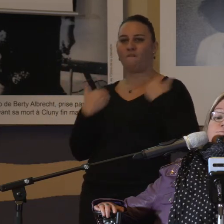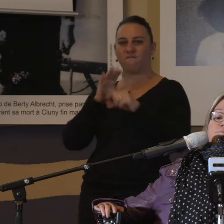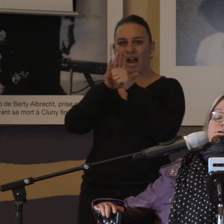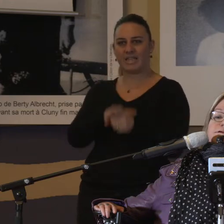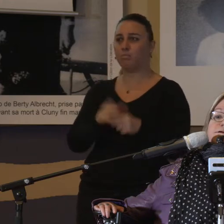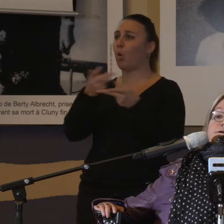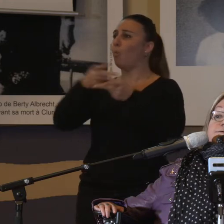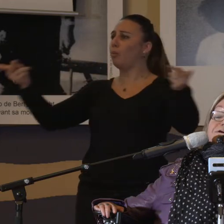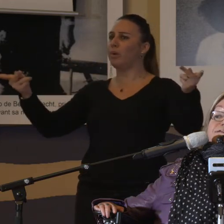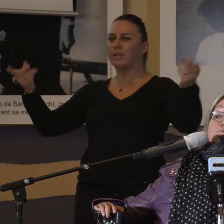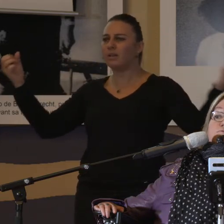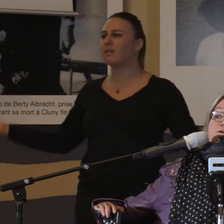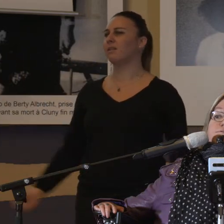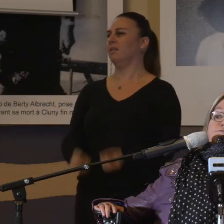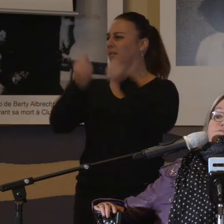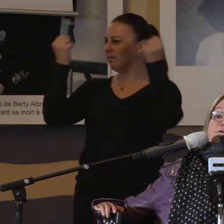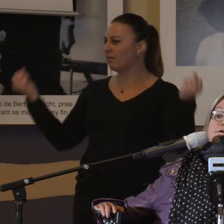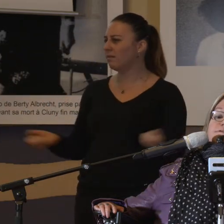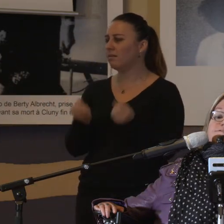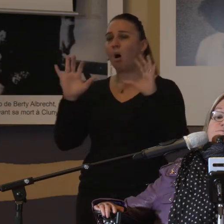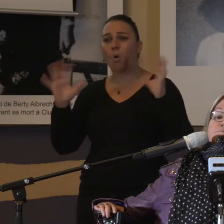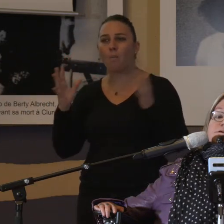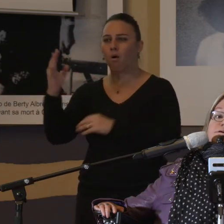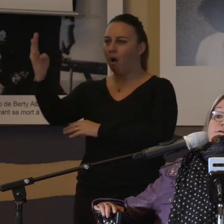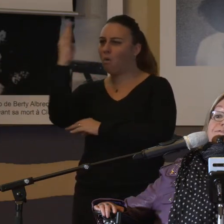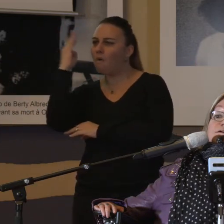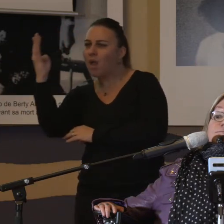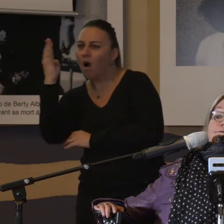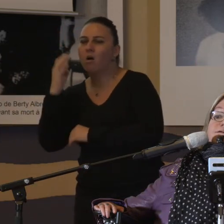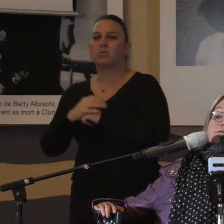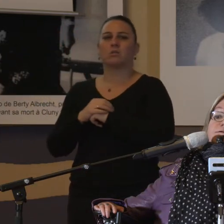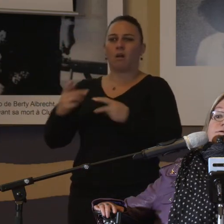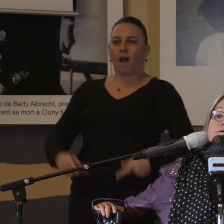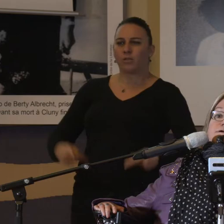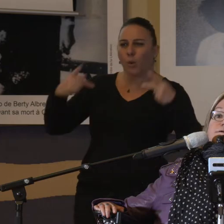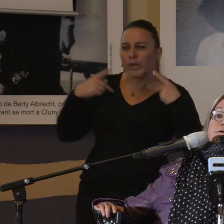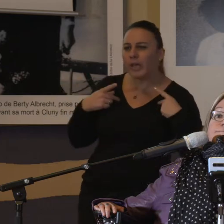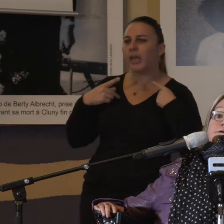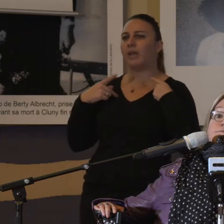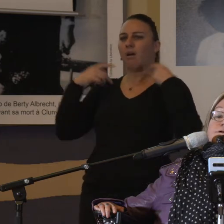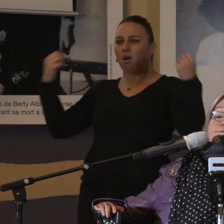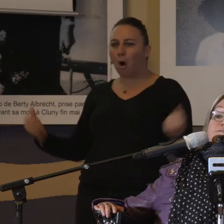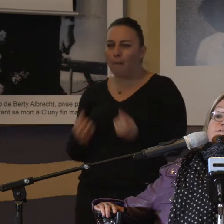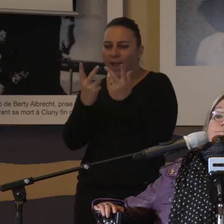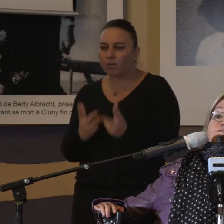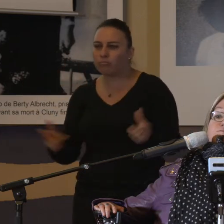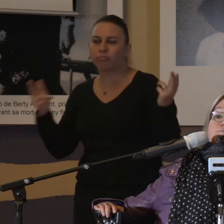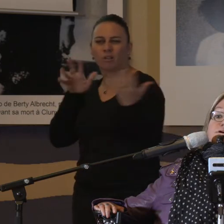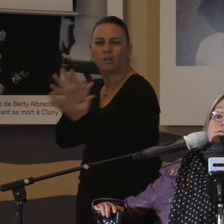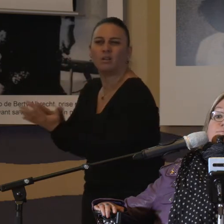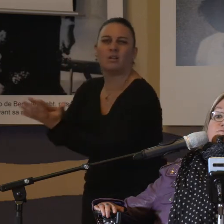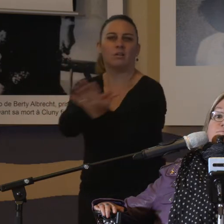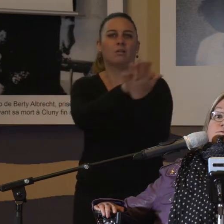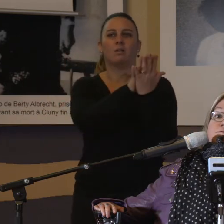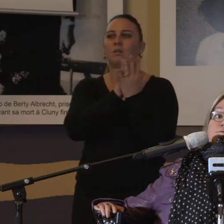du grand public par des conférences, des ateliers, des campagnes et par la participation